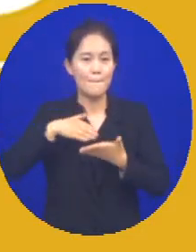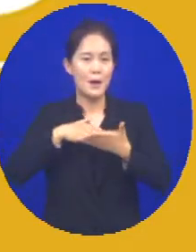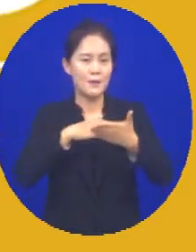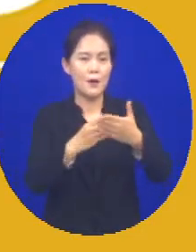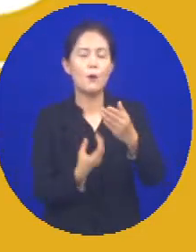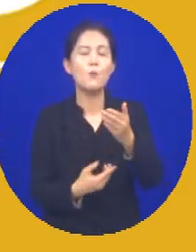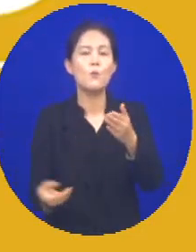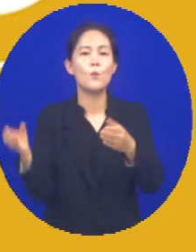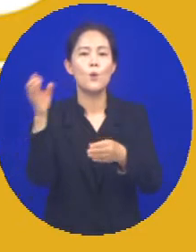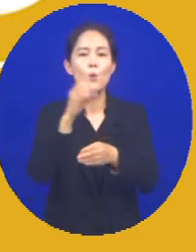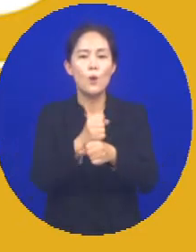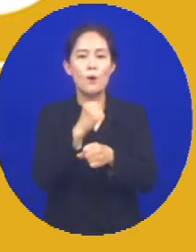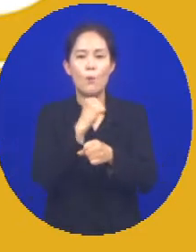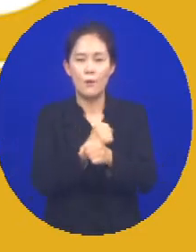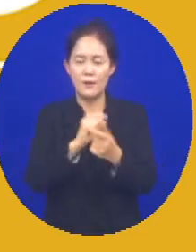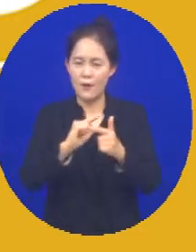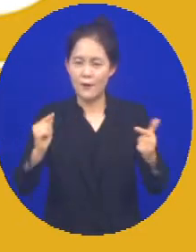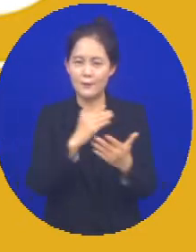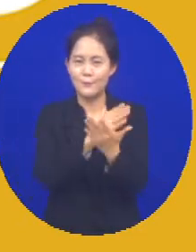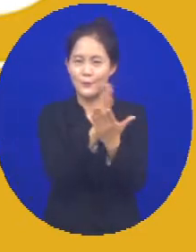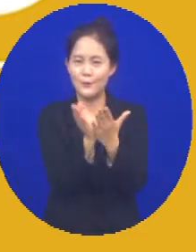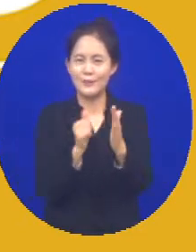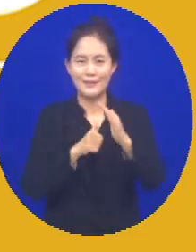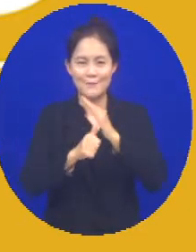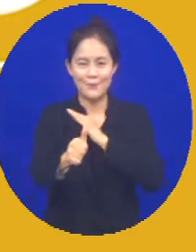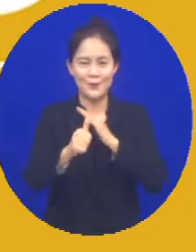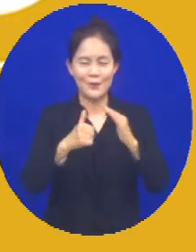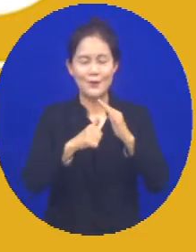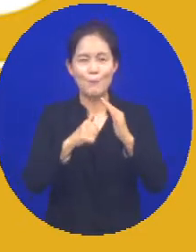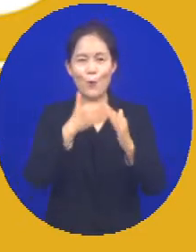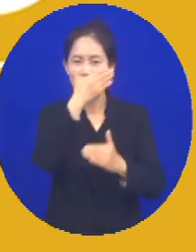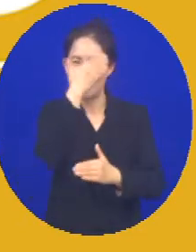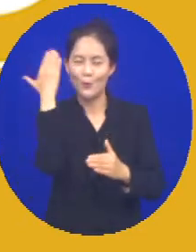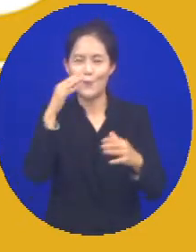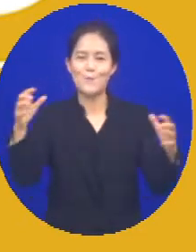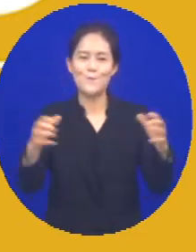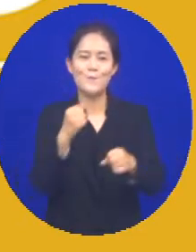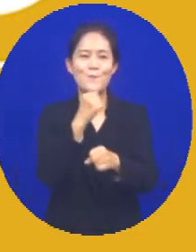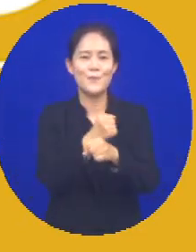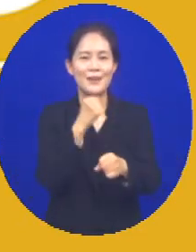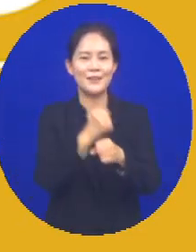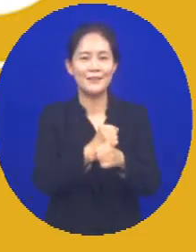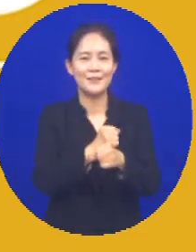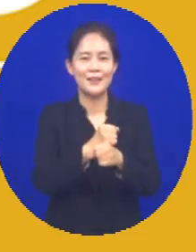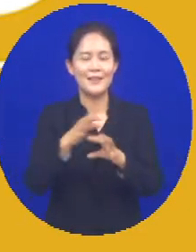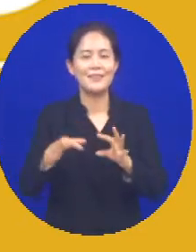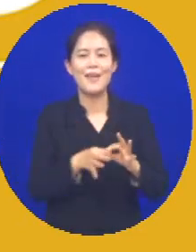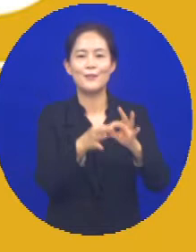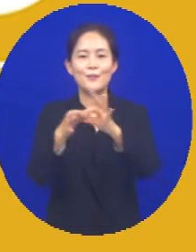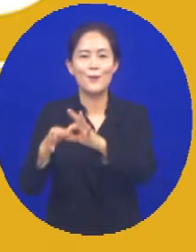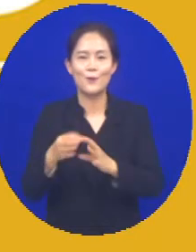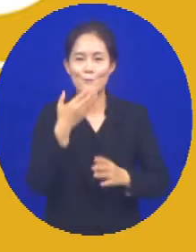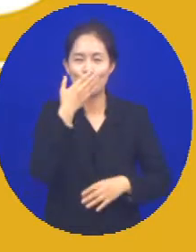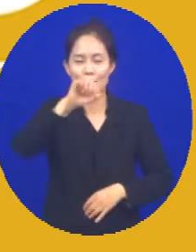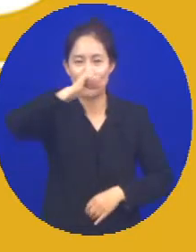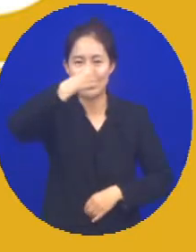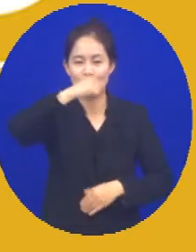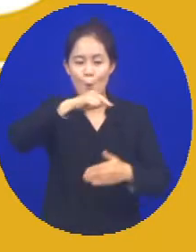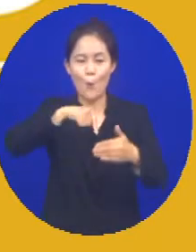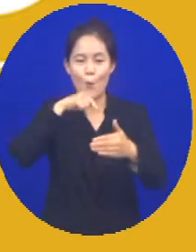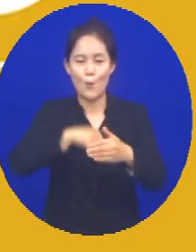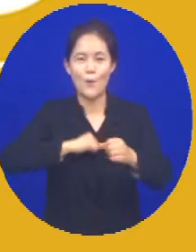의견을 시정에 반영하기 위하여 다양한 분야를 대표하는 청년들을 구성된 청년 네트워크를 줄 수 있으며